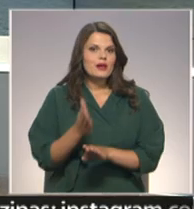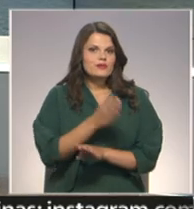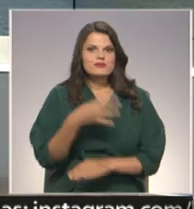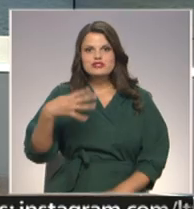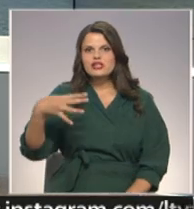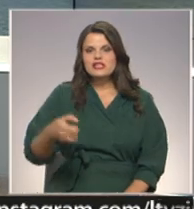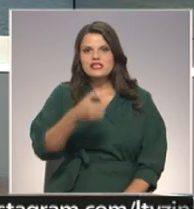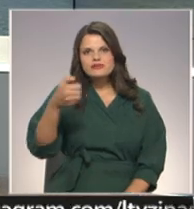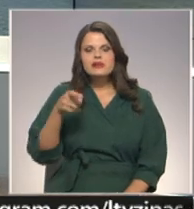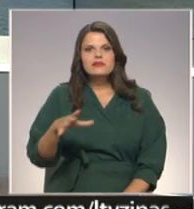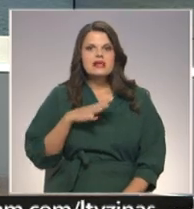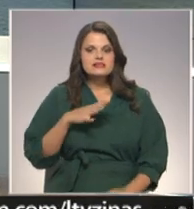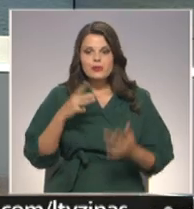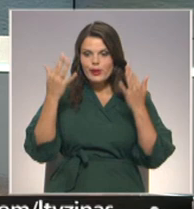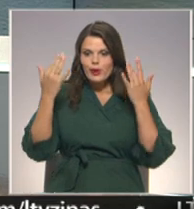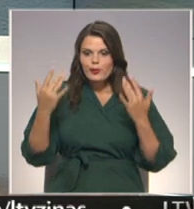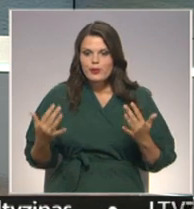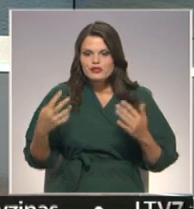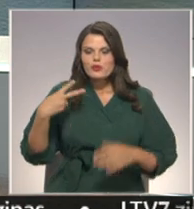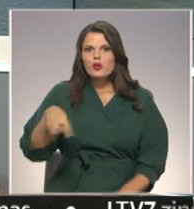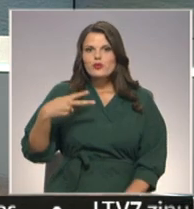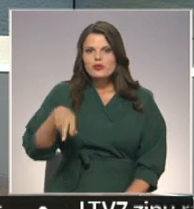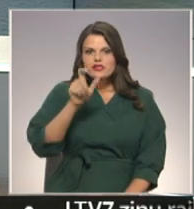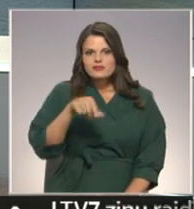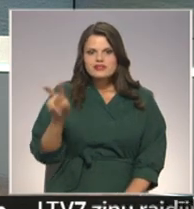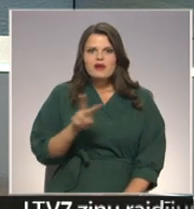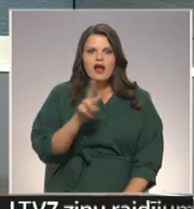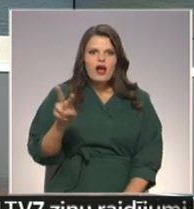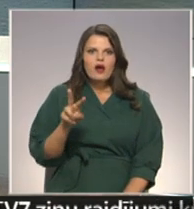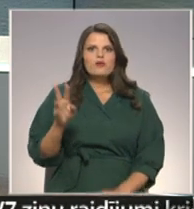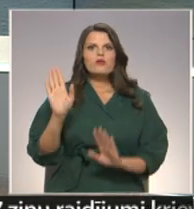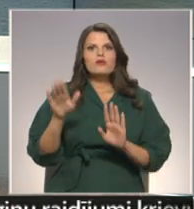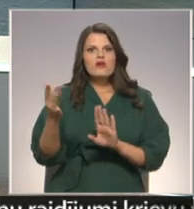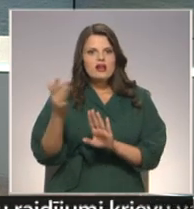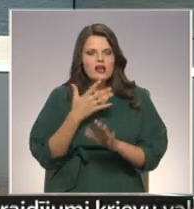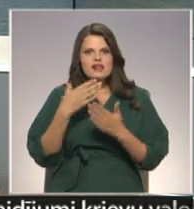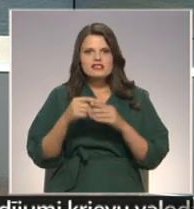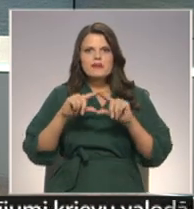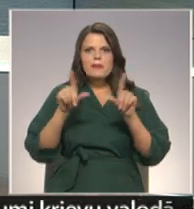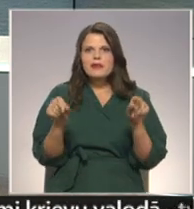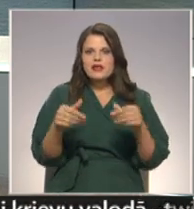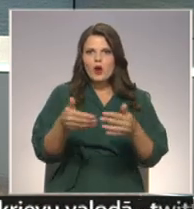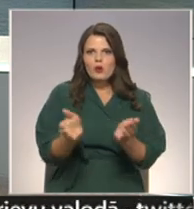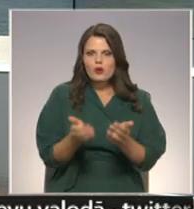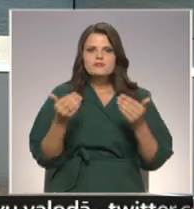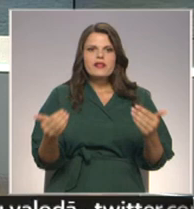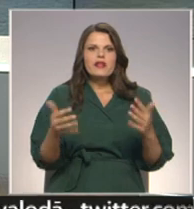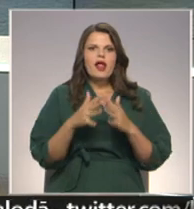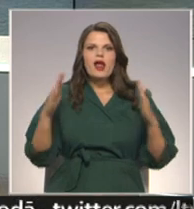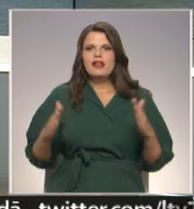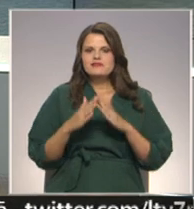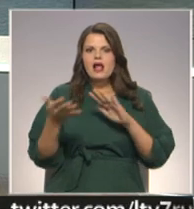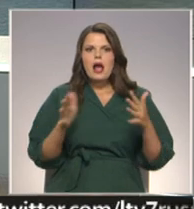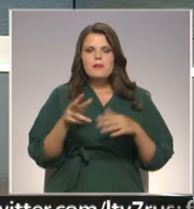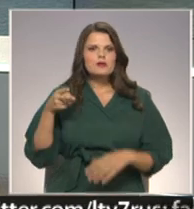Pirms 40 gadiem tas bija pasākums 20 cilvēkiem, kuri nākt ar saviem pīļāku groziņiem. Bet tagad liela svētki